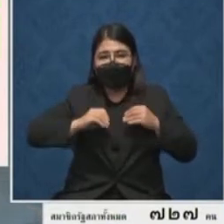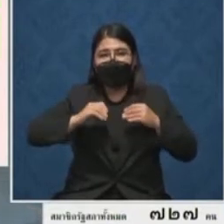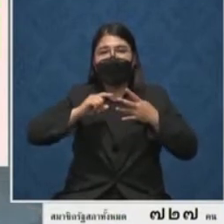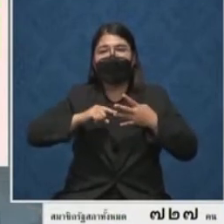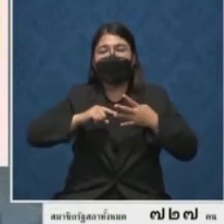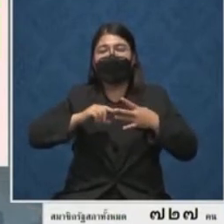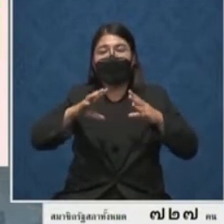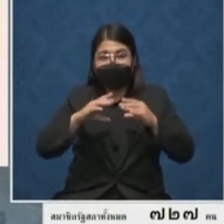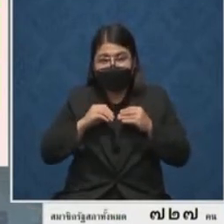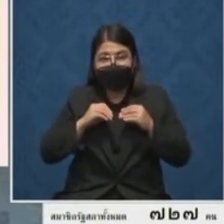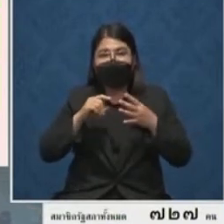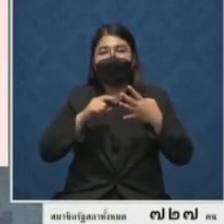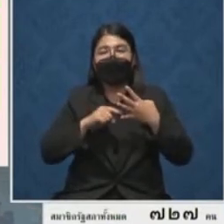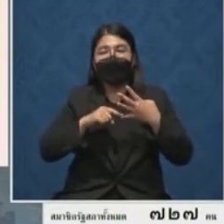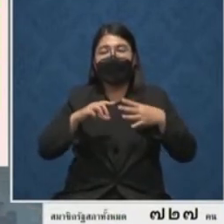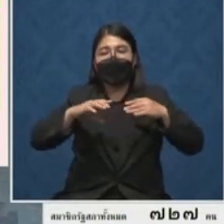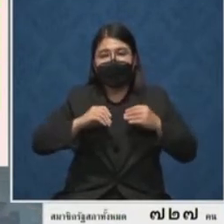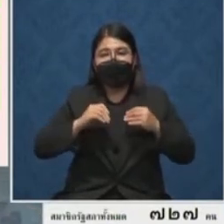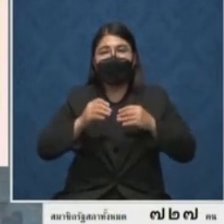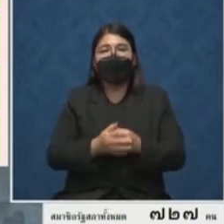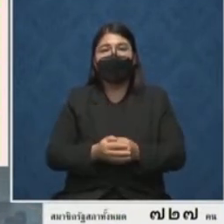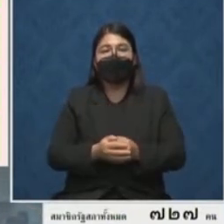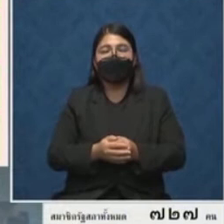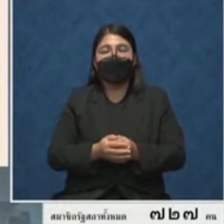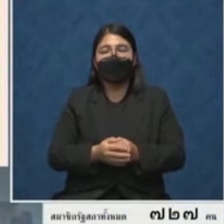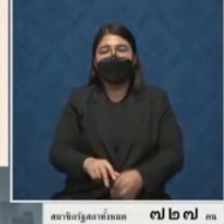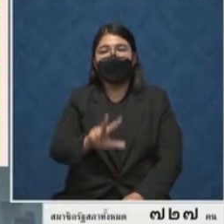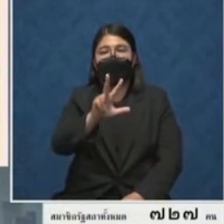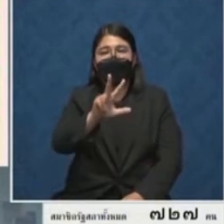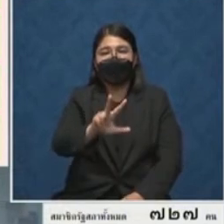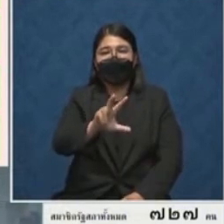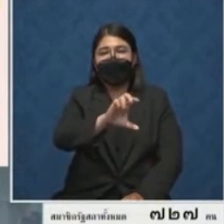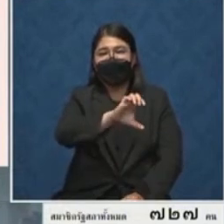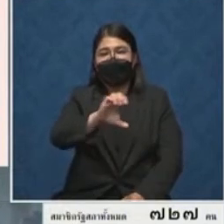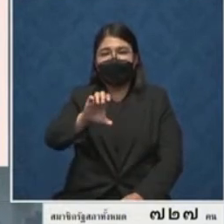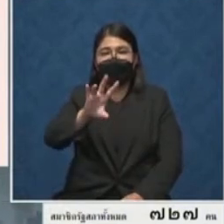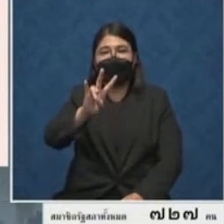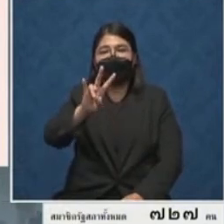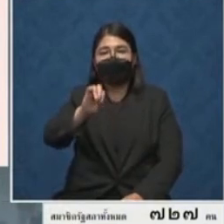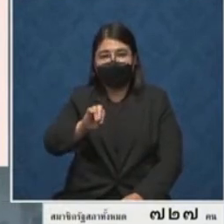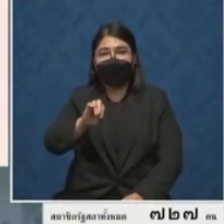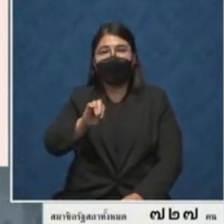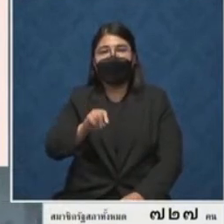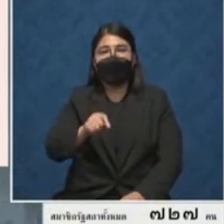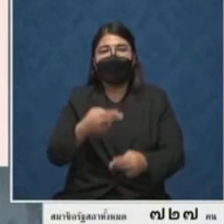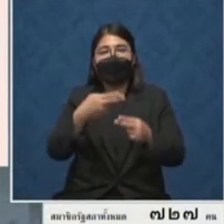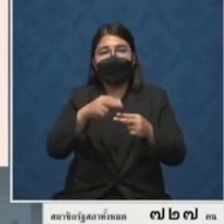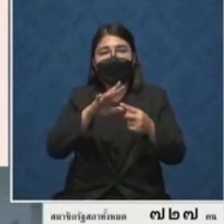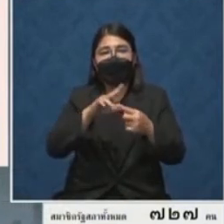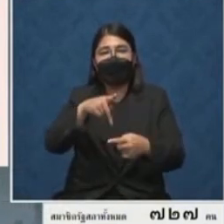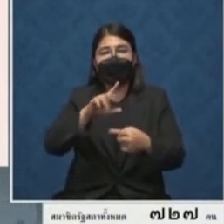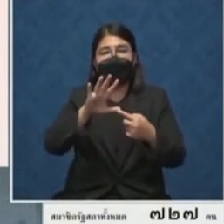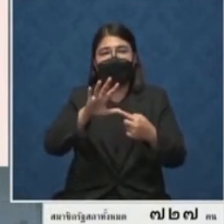รับหลักการ 370นางเพ็ญพักสีทอง 1รับหลัก1ไม่